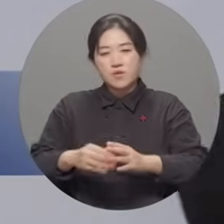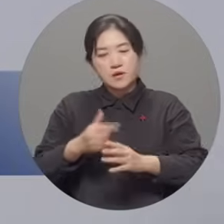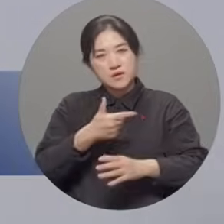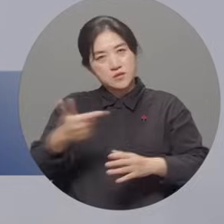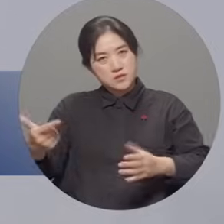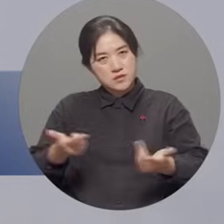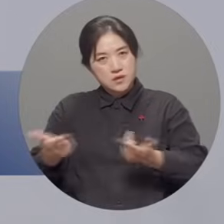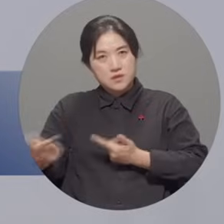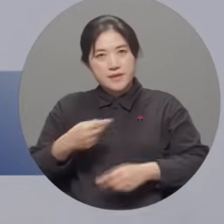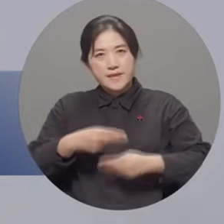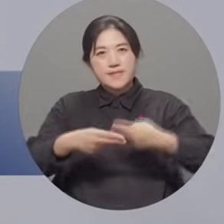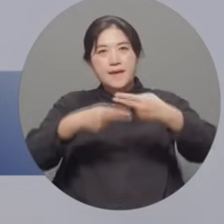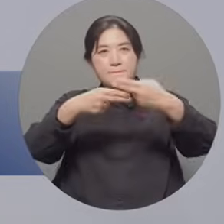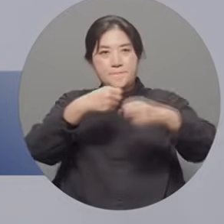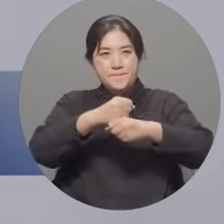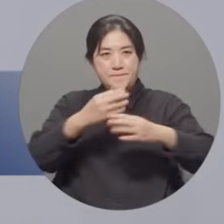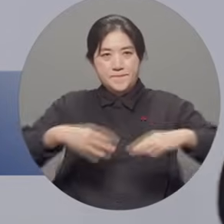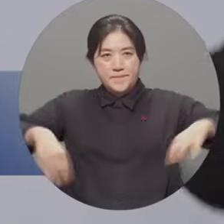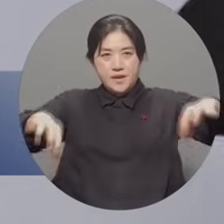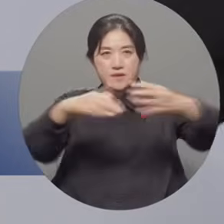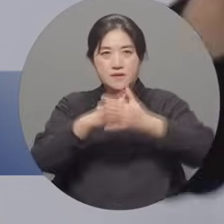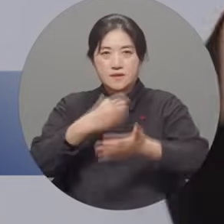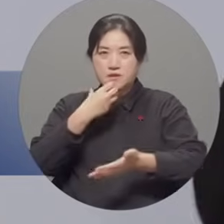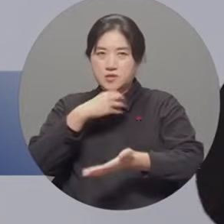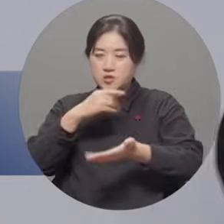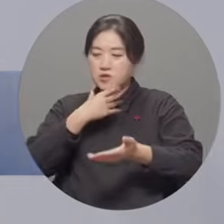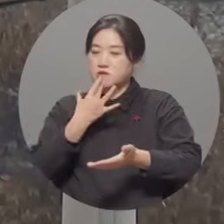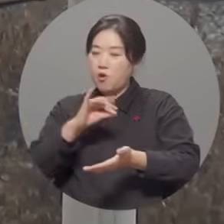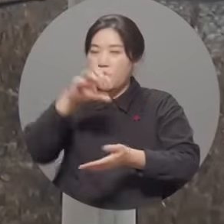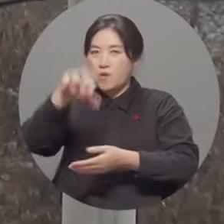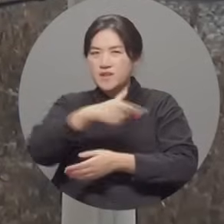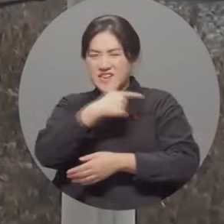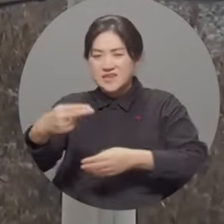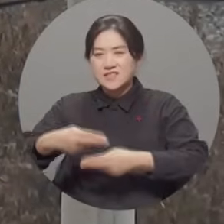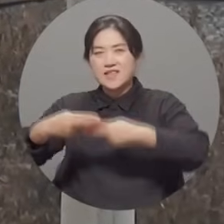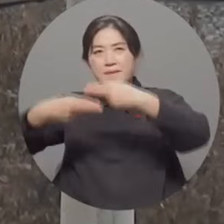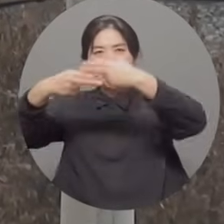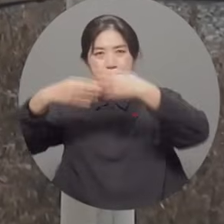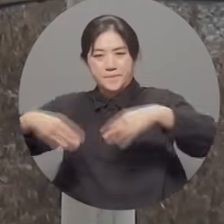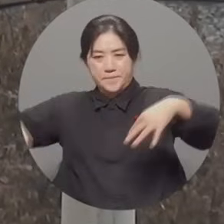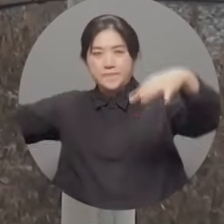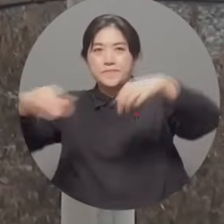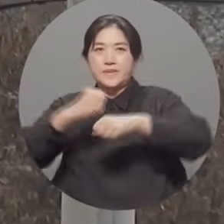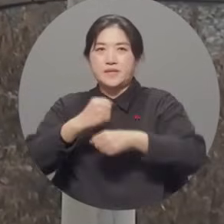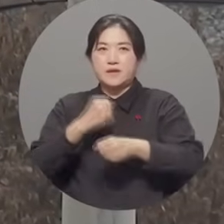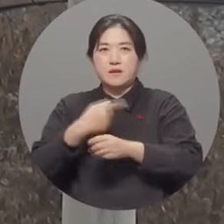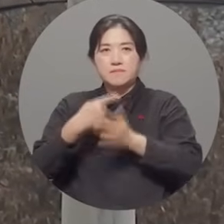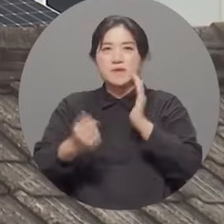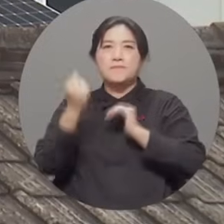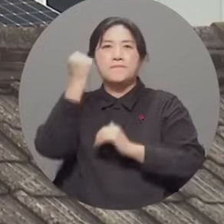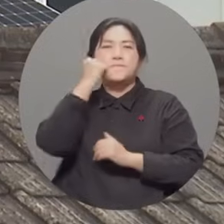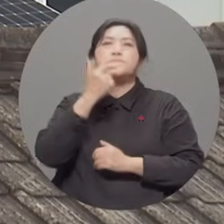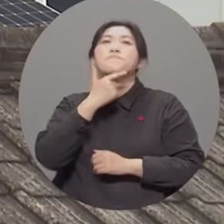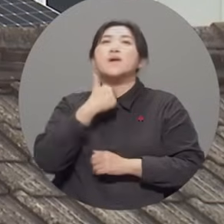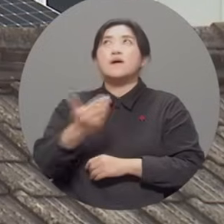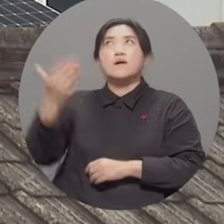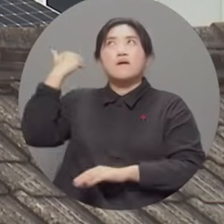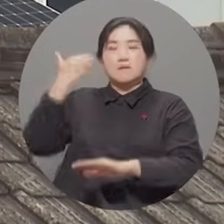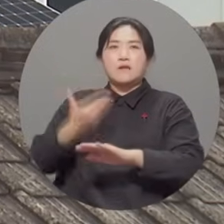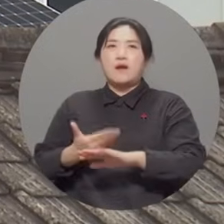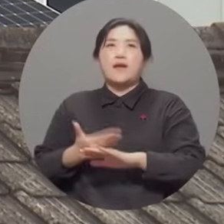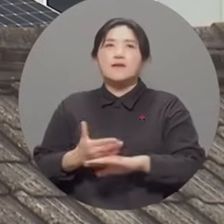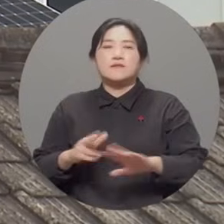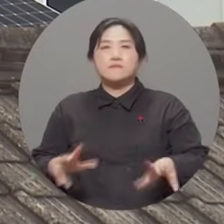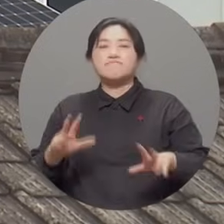신설하고 적지가 있다면 대형 댐도 추진하는 등. 피해를 겪은 지역 주민들은 과거와 달리 찬성 입장도